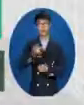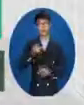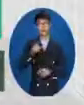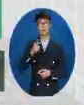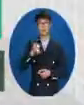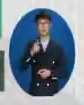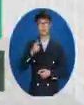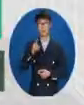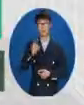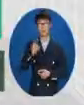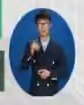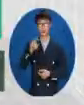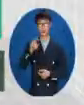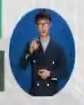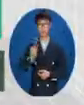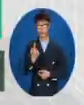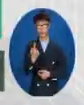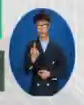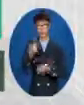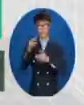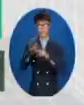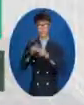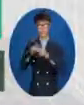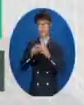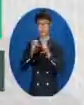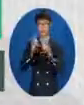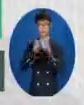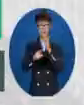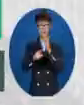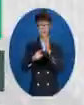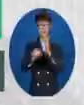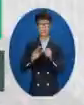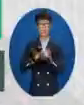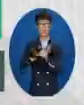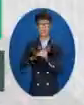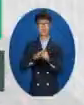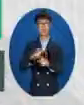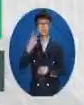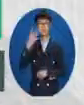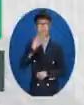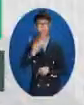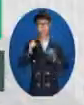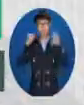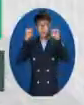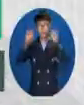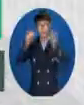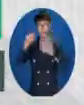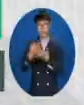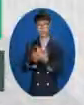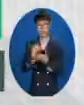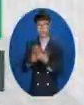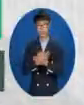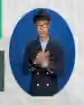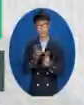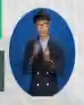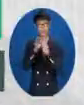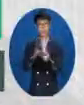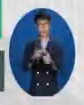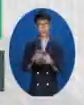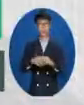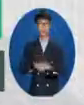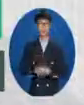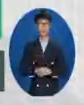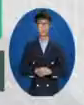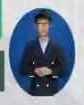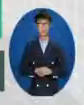NH농협은행 번영로 지점은 불당동 주민센터를 방문해 사랑의 천사 운동을 통해 모금에 구입한 생필품을 기탁했습니다.